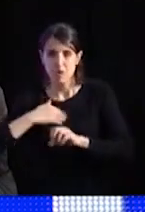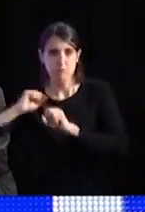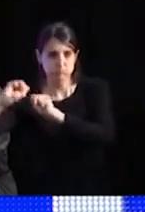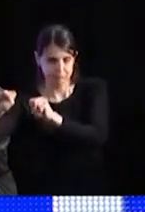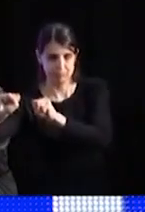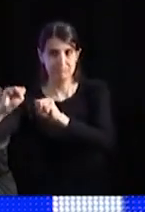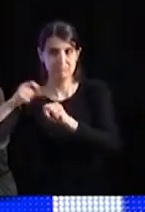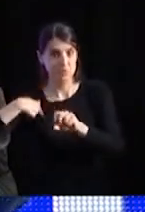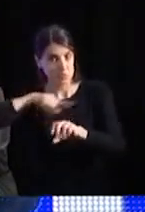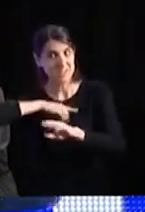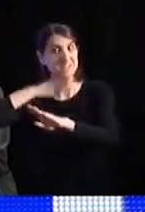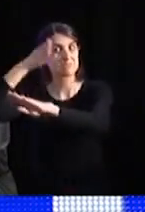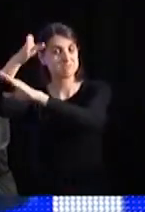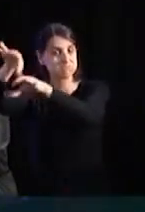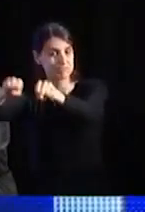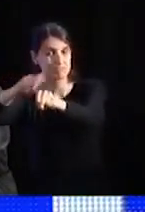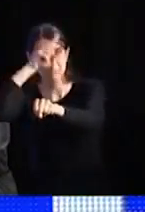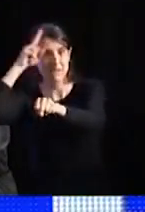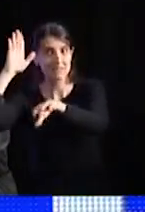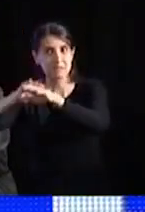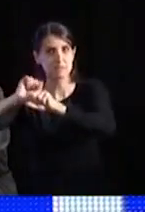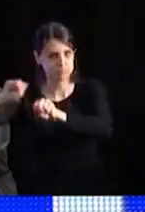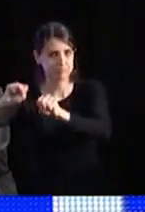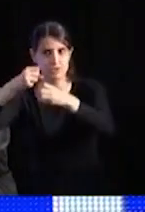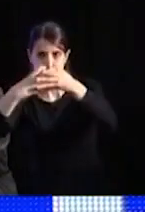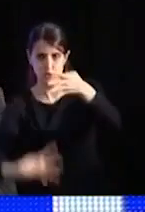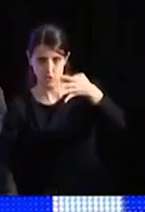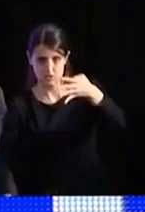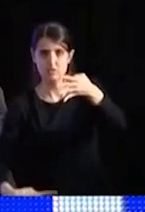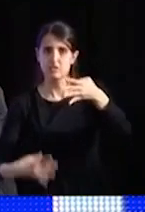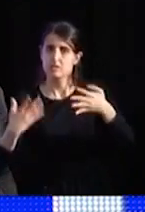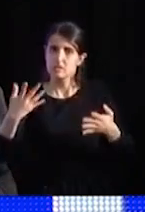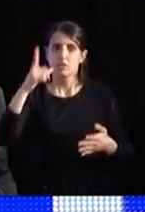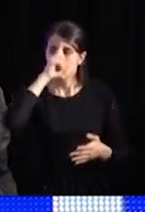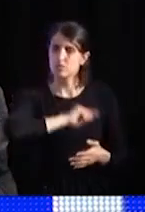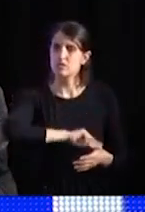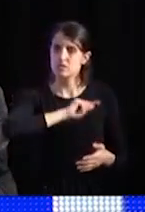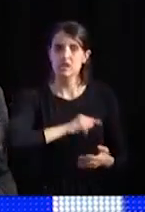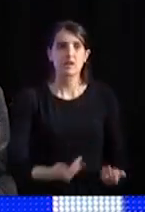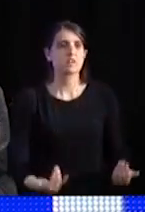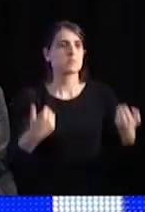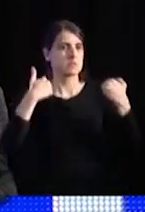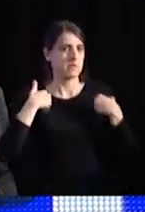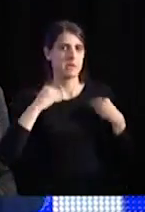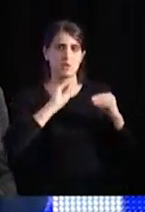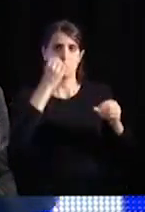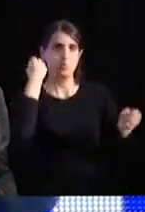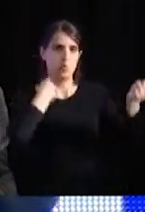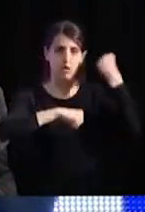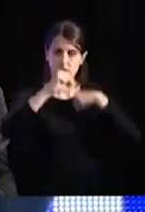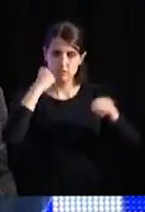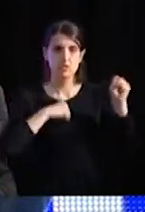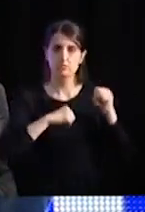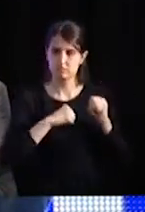bloquejar això. Menys irresponsabilitat i menys frivolitat. Sigueu conscients de la responsabilitat dels actes que feu,